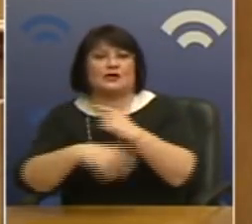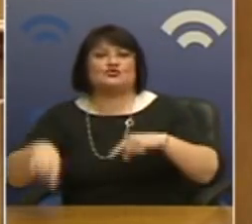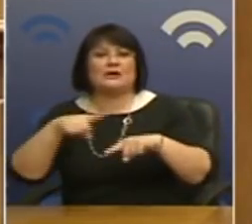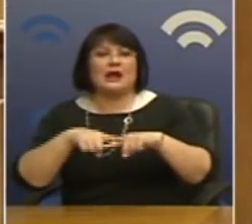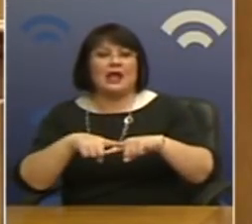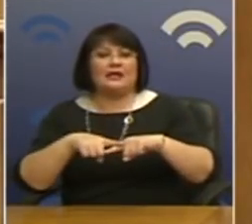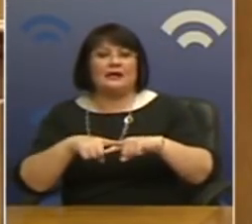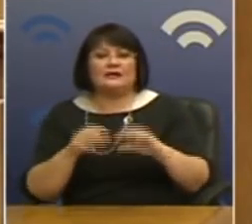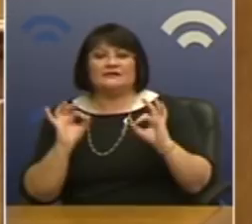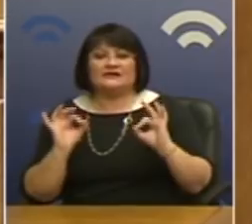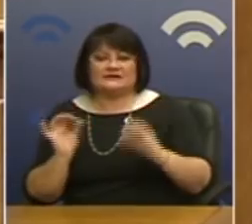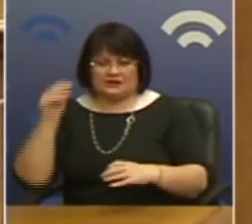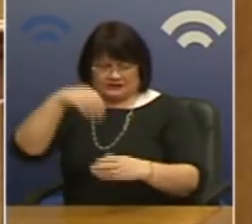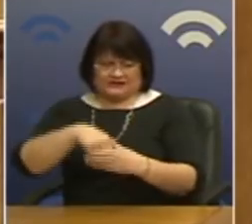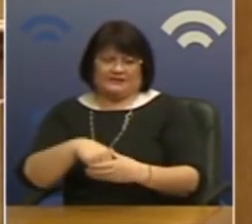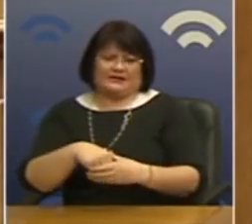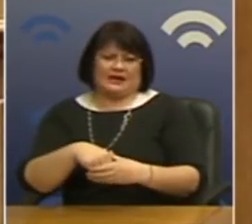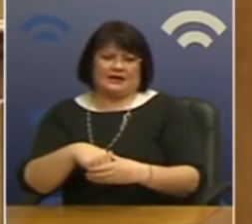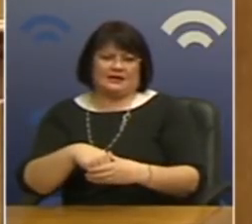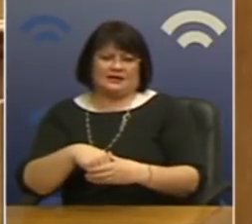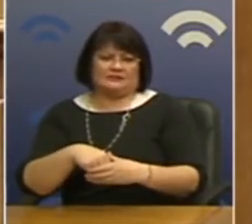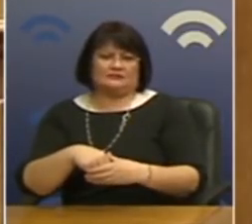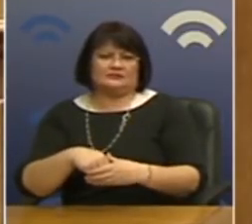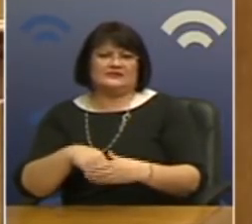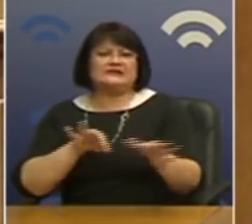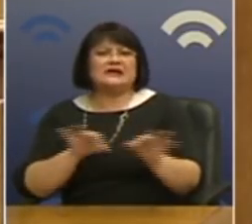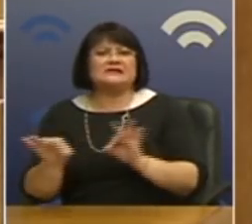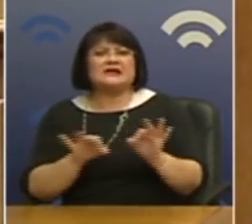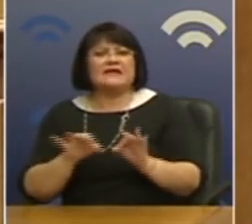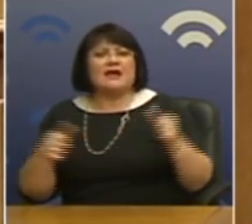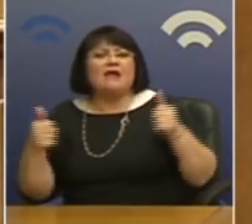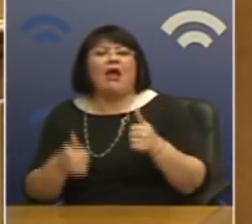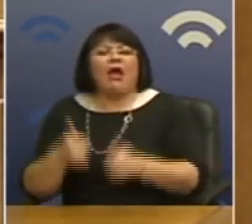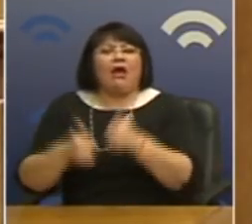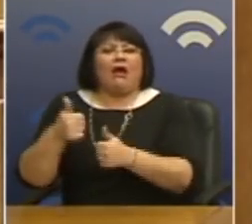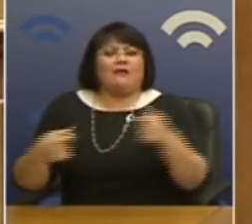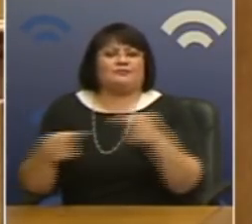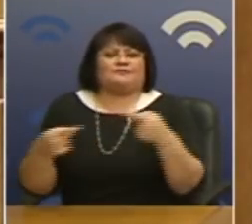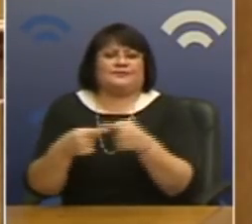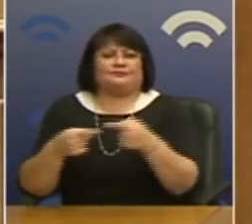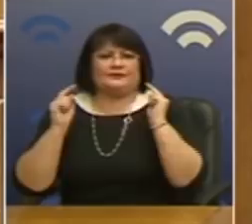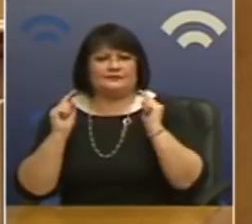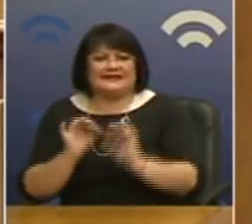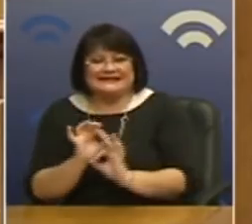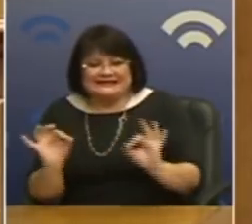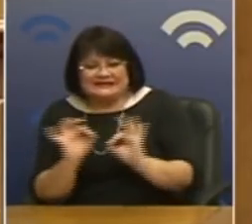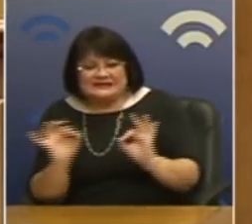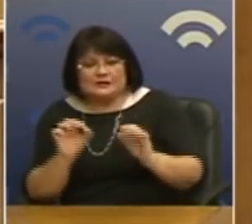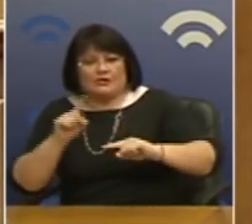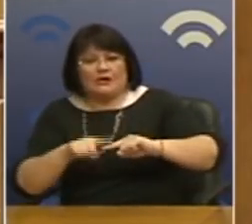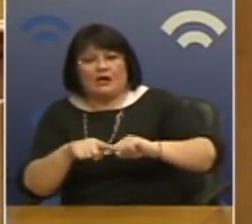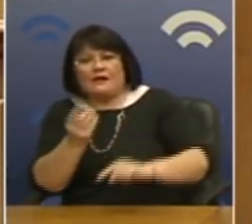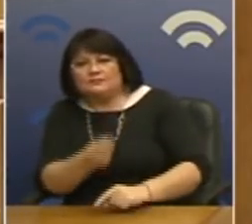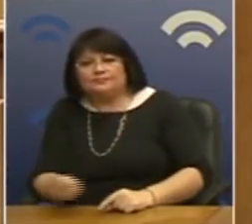οποία μετέχει ενεργά σε αυτούς τους σχεδιασμούς και ανταγωνισμούς. Είναι σίγουρο ότι θα δημιουργήσουν μεγαλύτερα